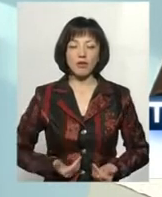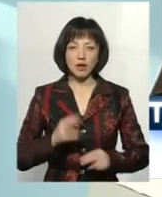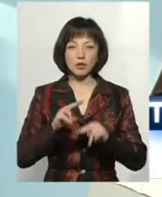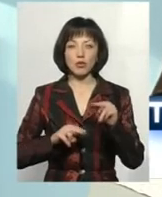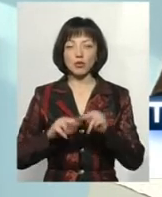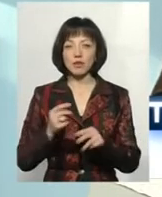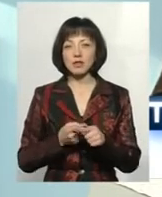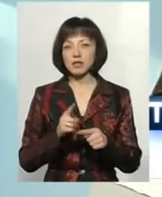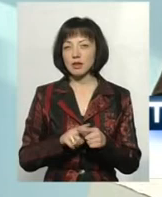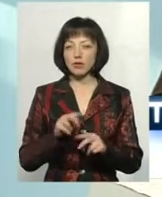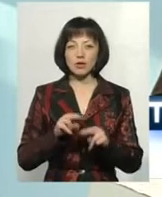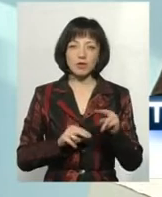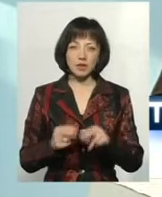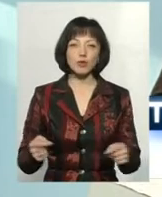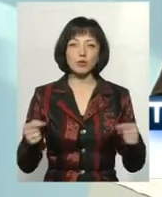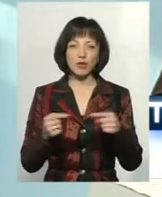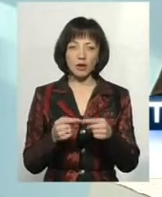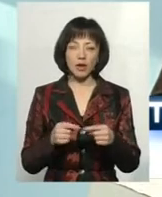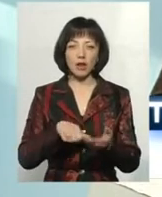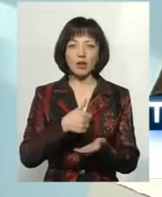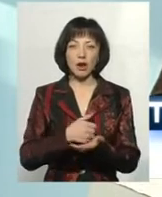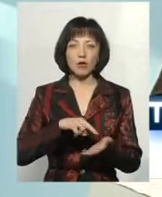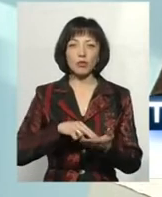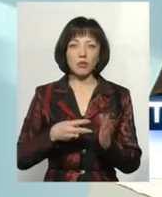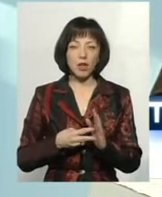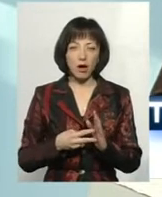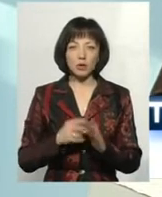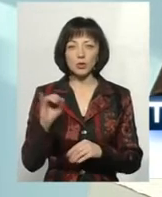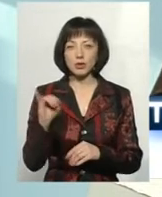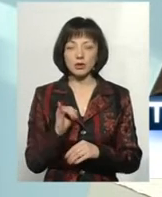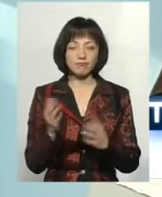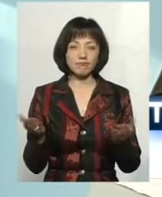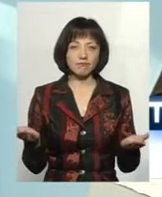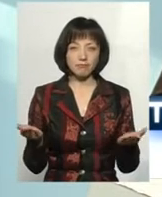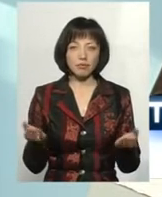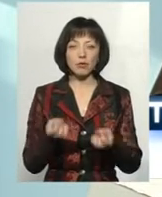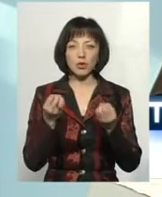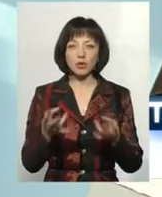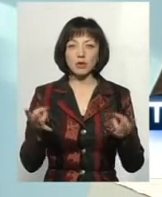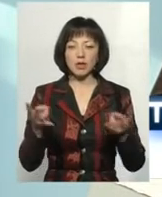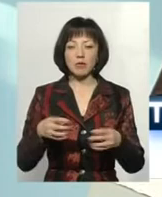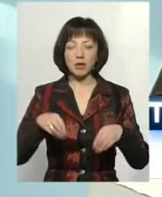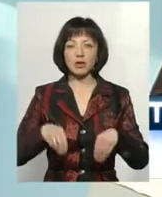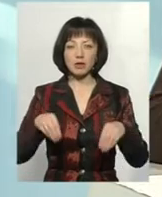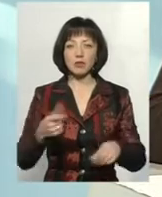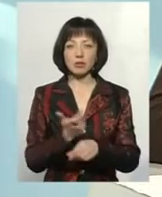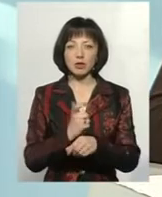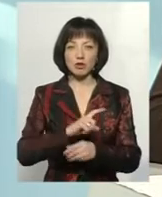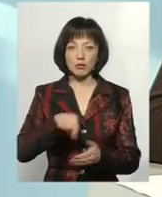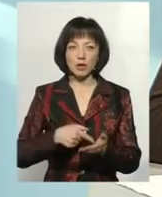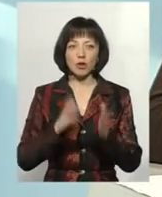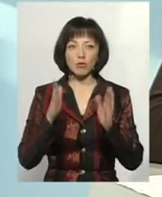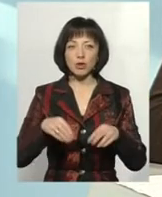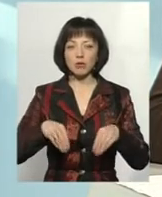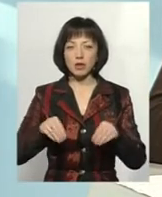Тому це будівництво відповідає генеральному плану і просто треба насаджувати більше в місті. Будемо